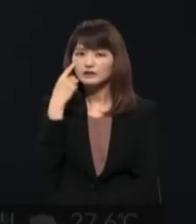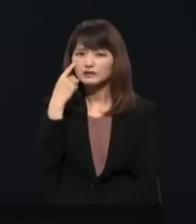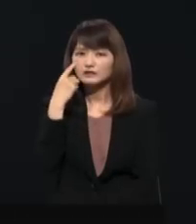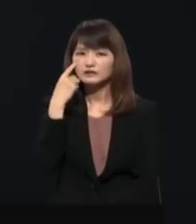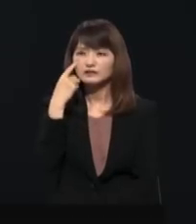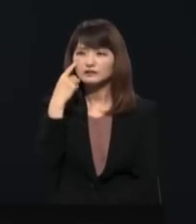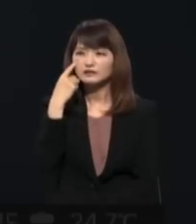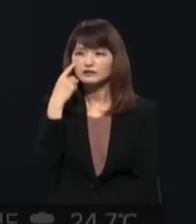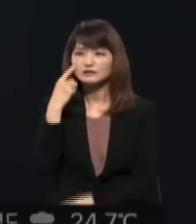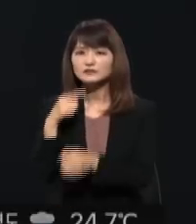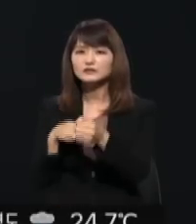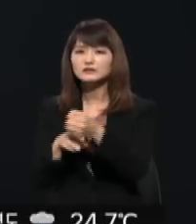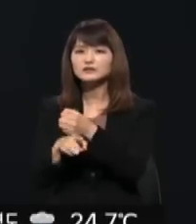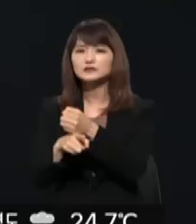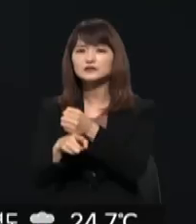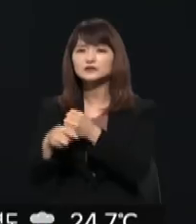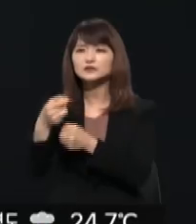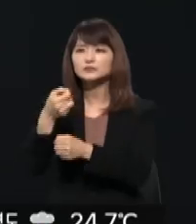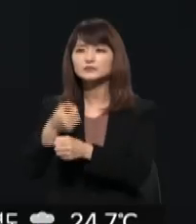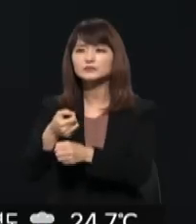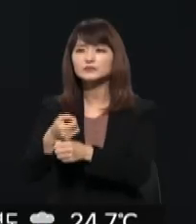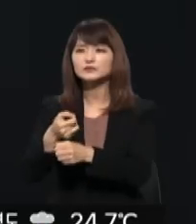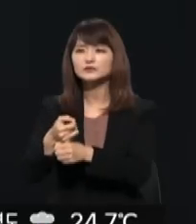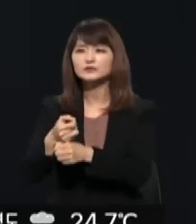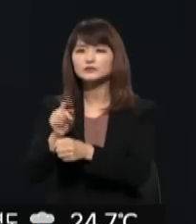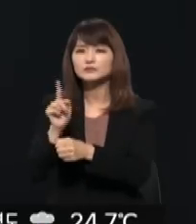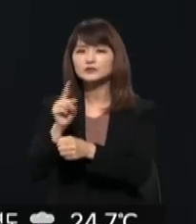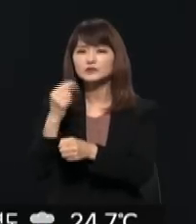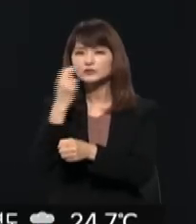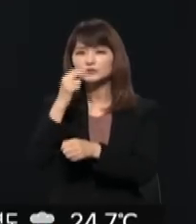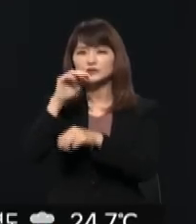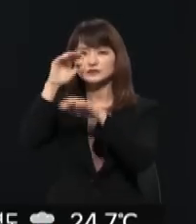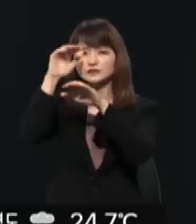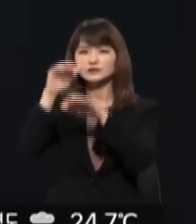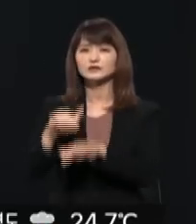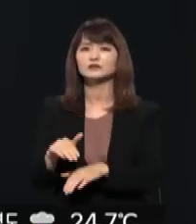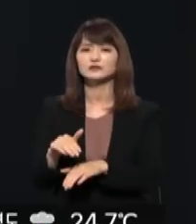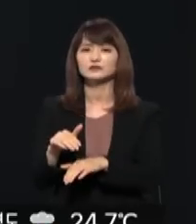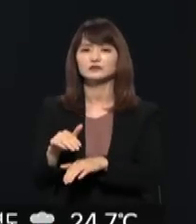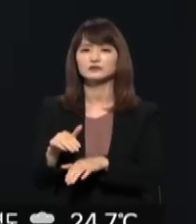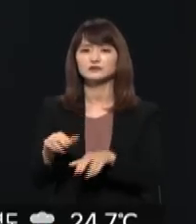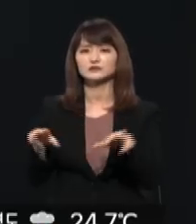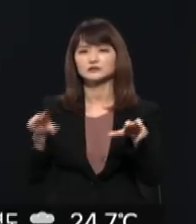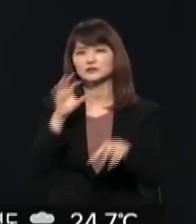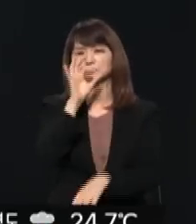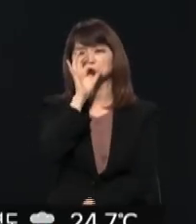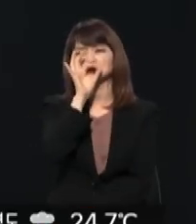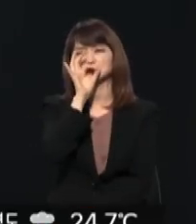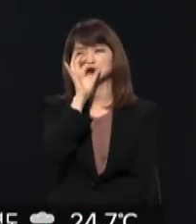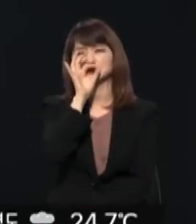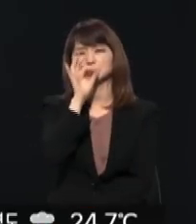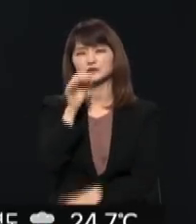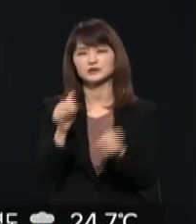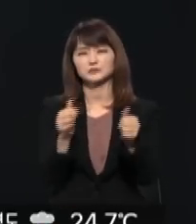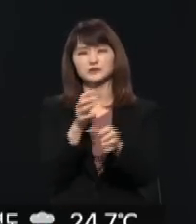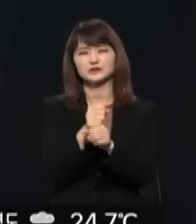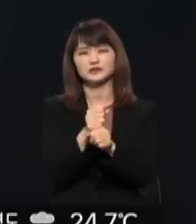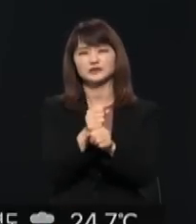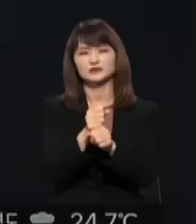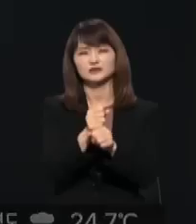그 근거를 만들기 위한 수사 내용조차 사실은 지금 불가능한 상황이거든요